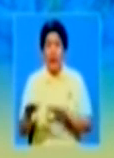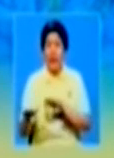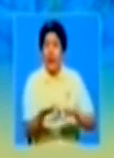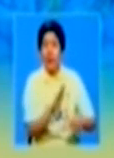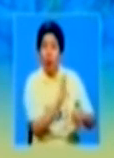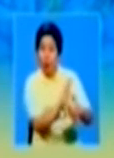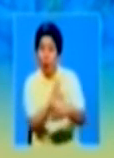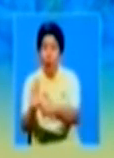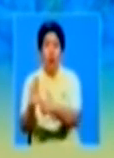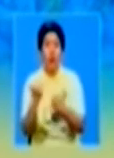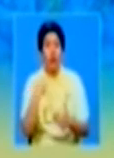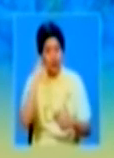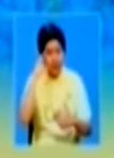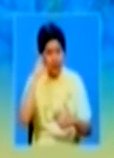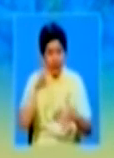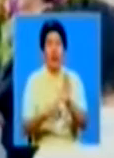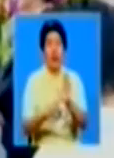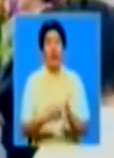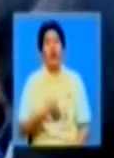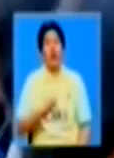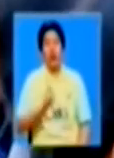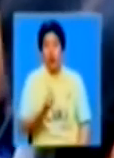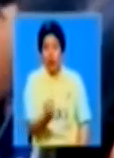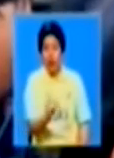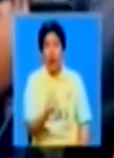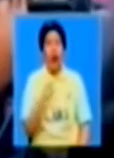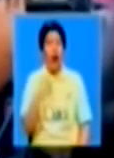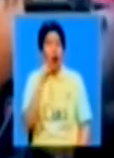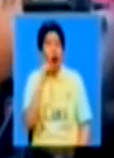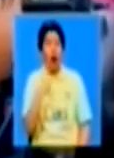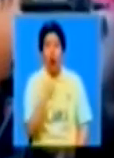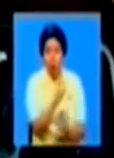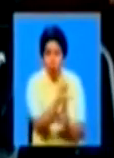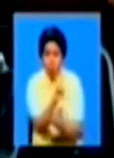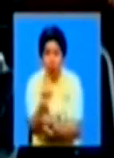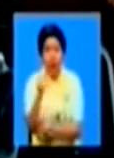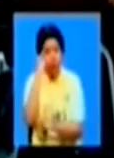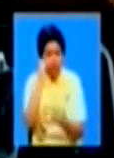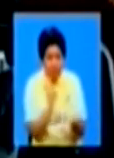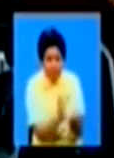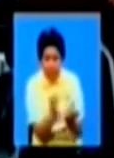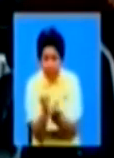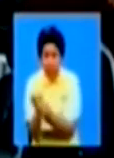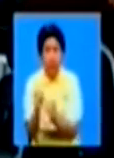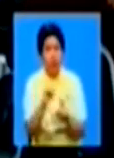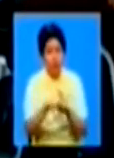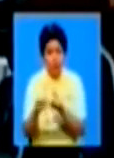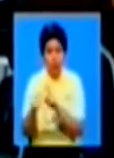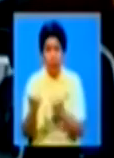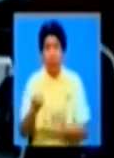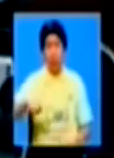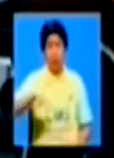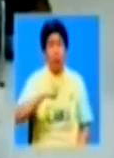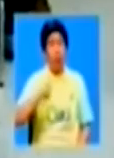ต่อการบริหารราชการแผ่นดินซึ่งในขณะนี้การปรองดองต่างๆก็อาจจะเกิดขึ้นได้ยากเพราะว่าเรามัวแต่นำความขัดแย้งที่ไม่จำเป็นมาขยายความ